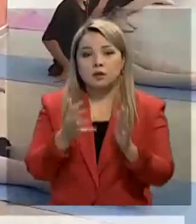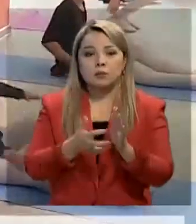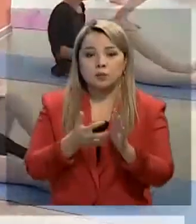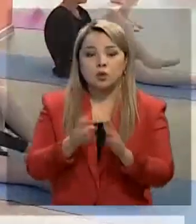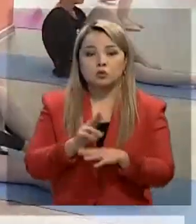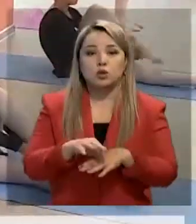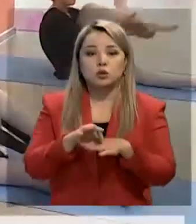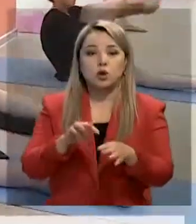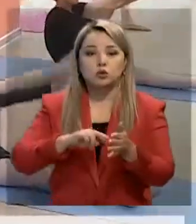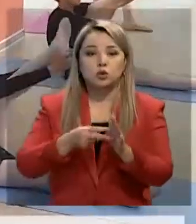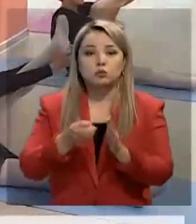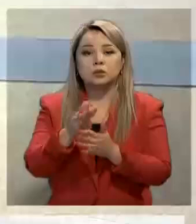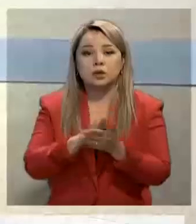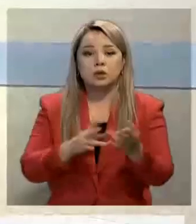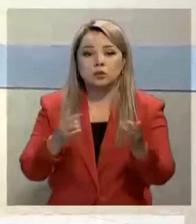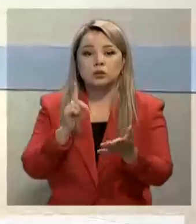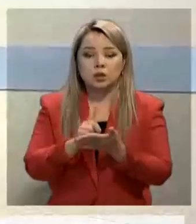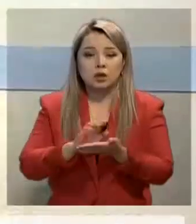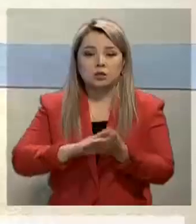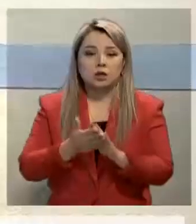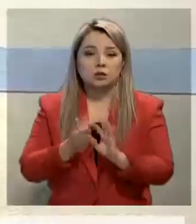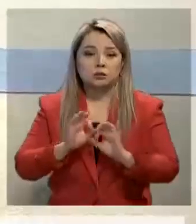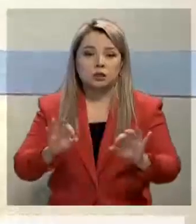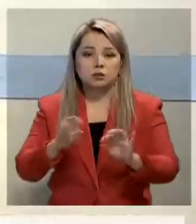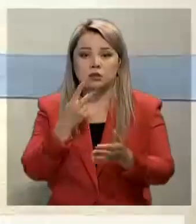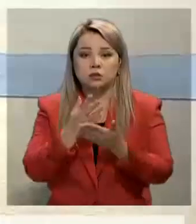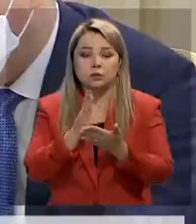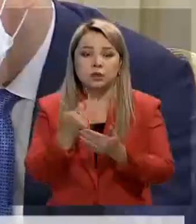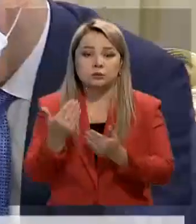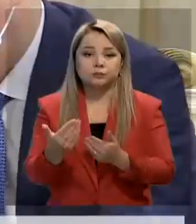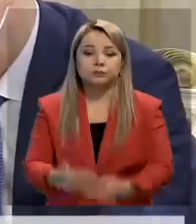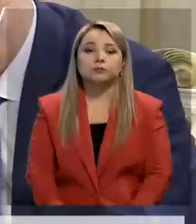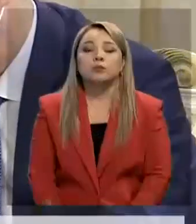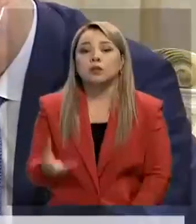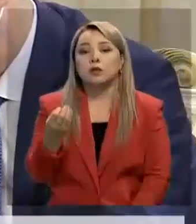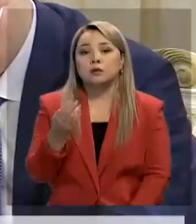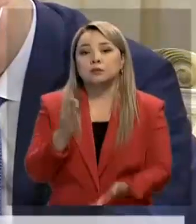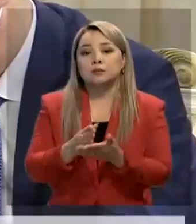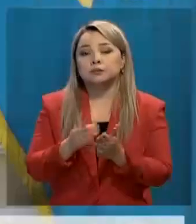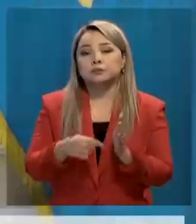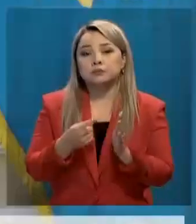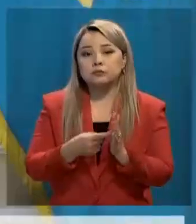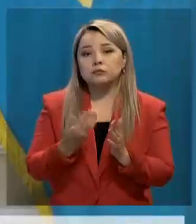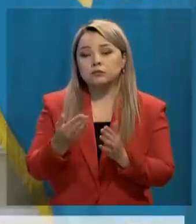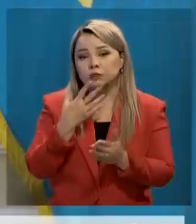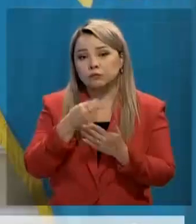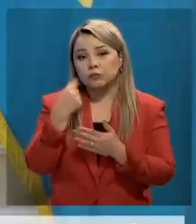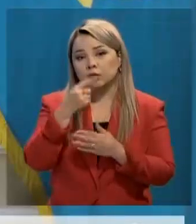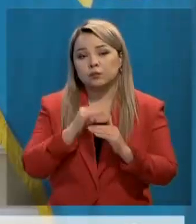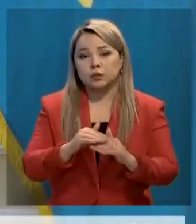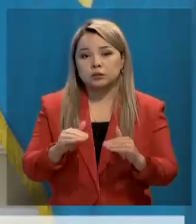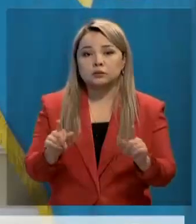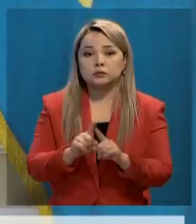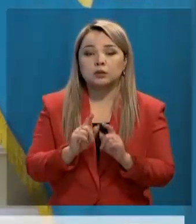түзеп, осы жобаны жалғастыру қажет, деп кесіп айтты Қасым Жомарт Тоқаев. Тағы бір түйткілге тоқталсам, жекеменшік